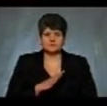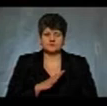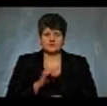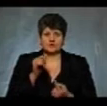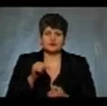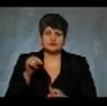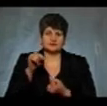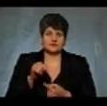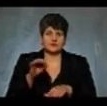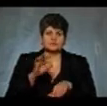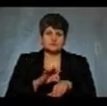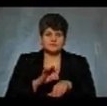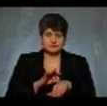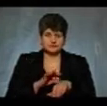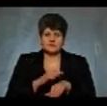діагноз